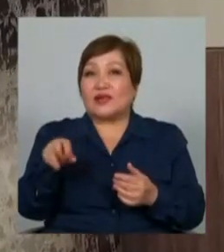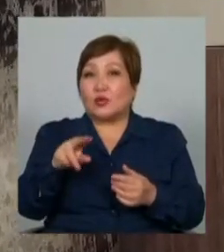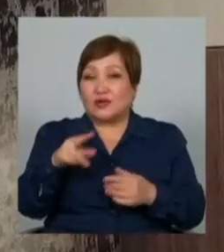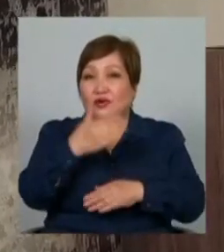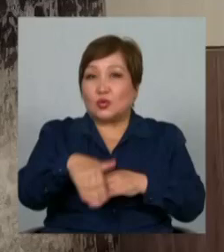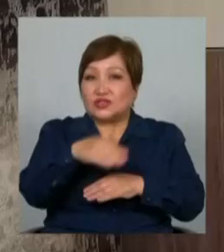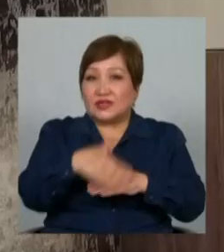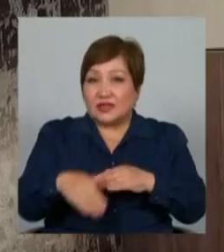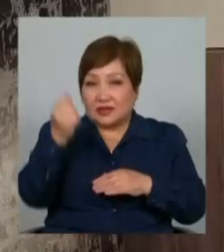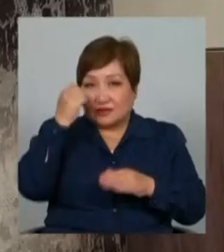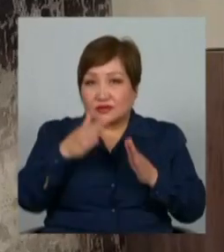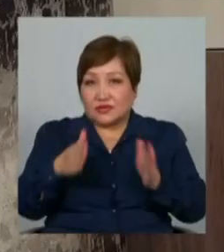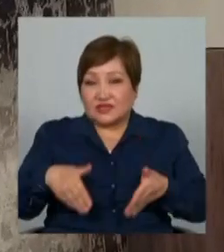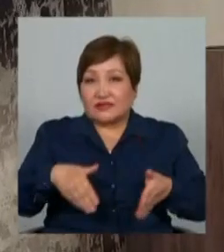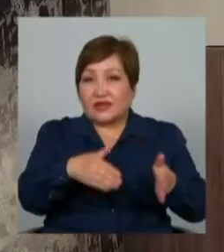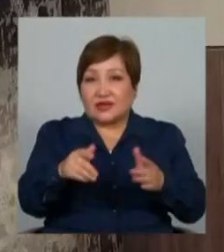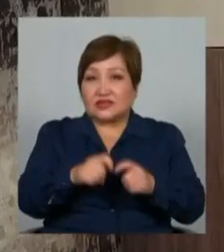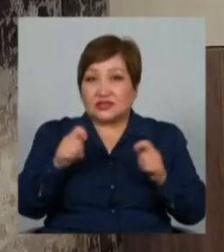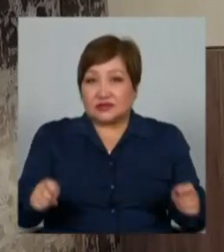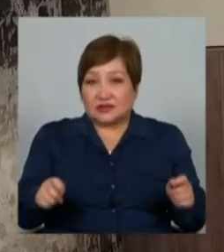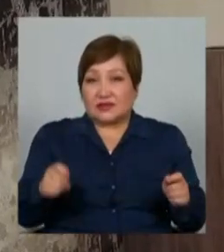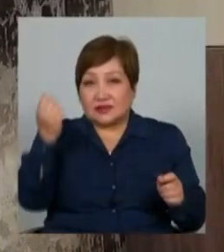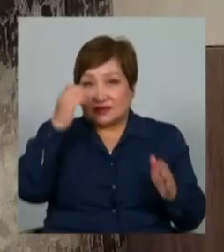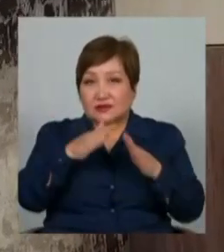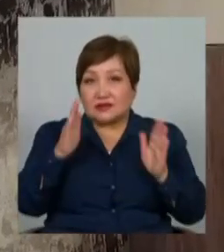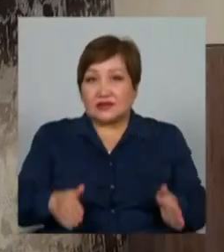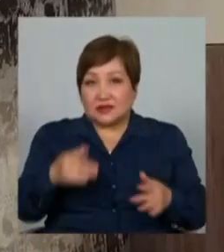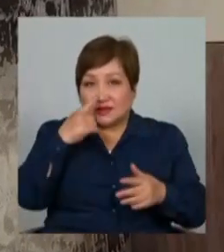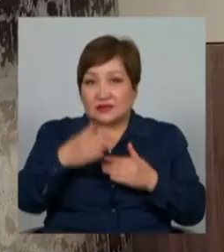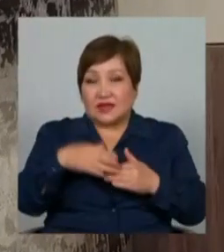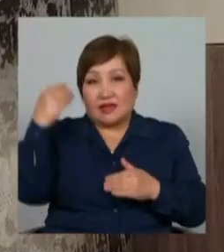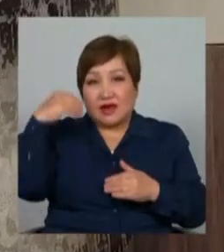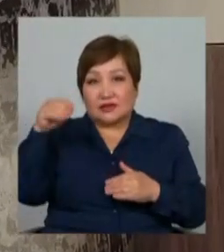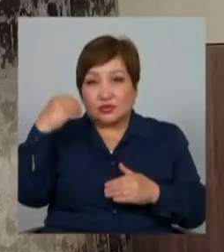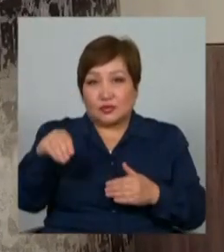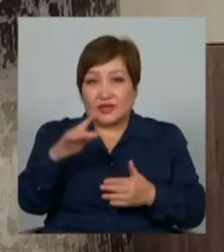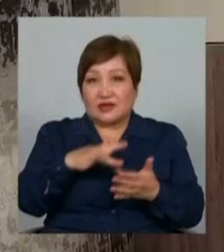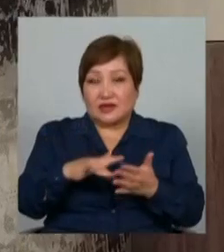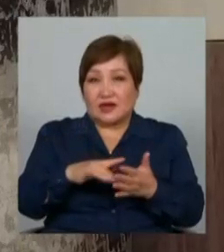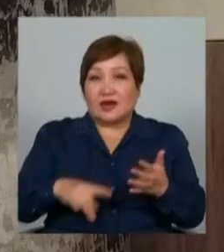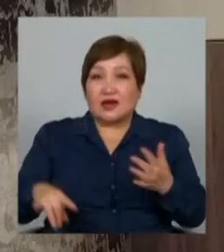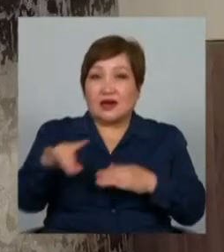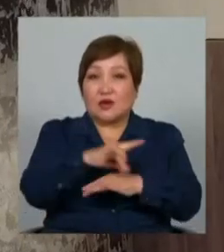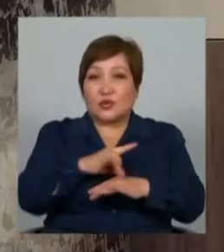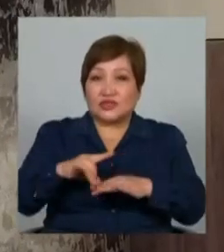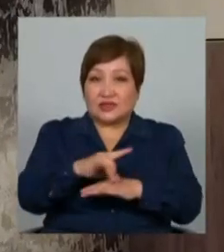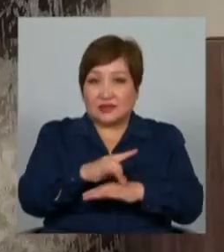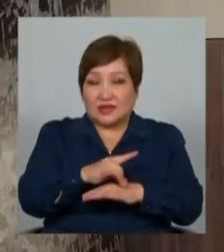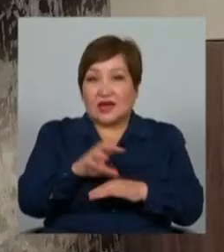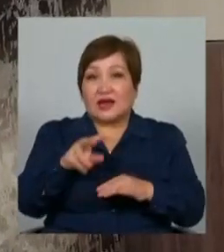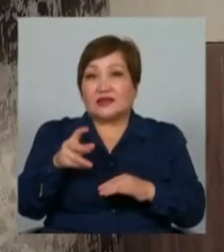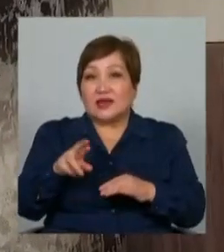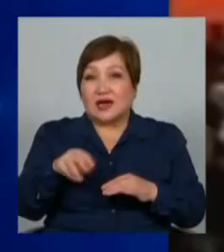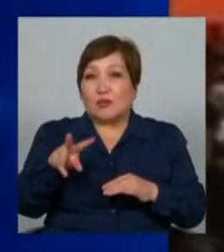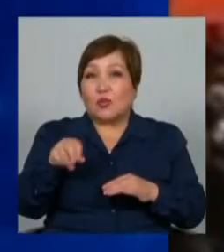мектептер, ескерткіштер ашылды. Жақында ғана Ақтөбе халықаралық әуежайының өзі Әлия Молдағұлованың есімімен